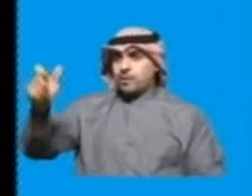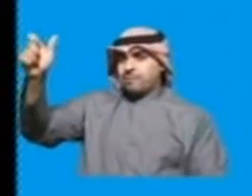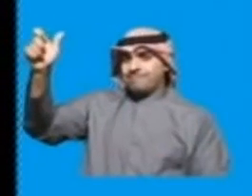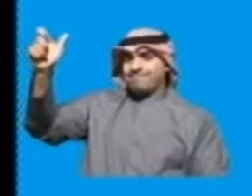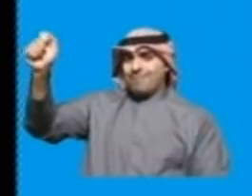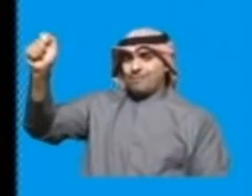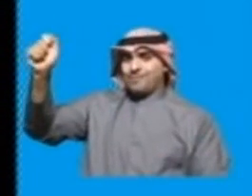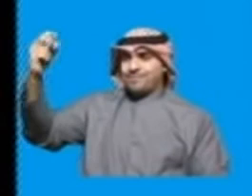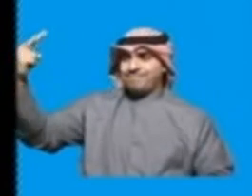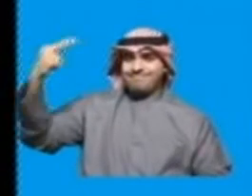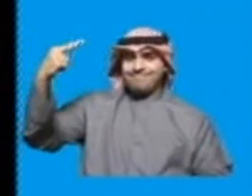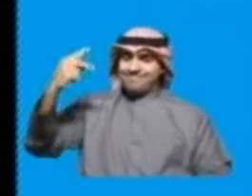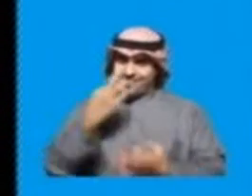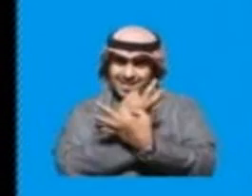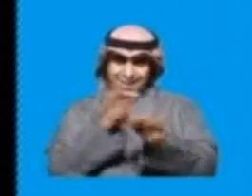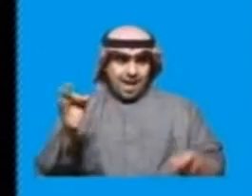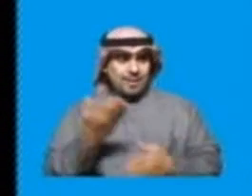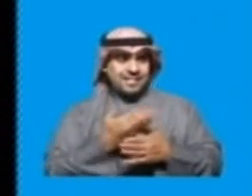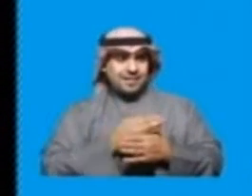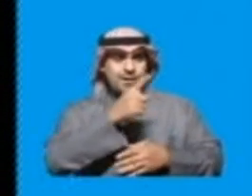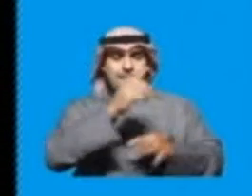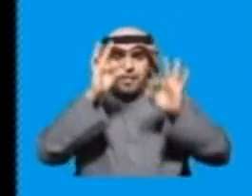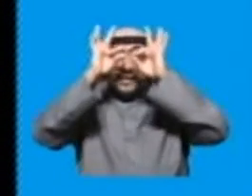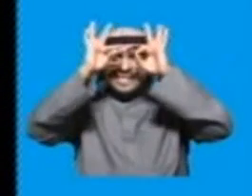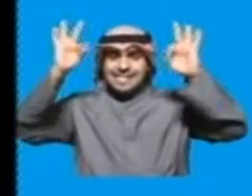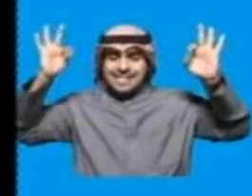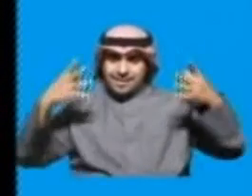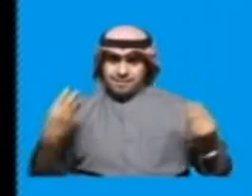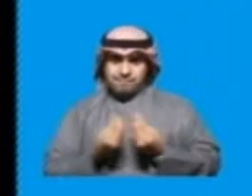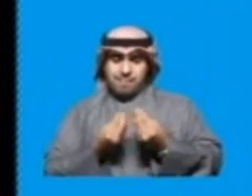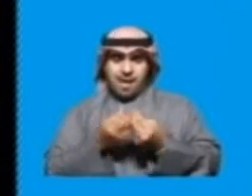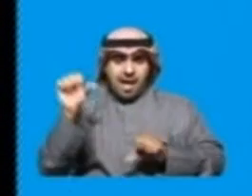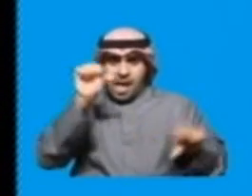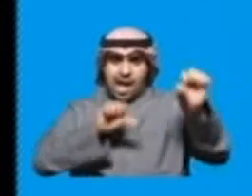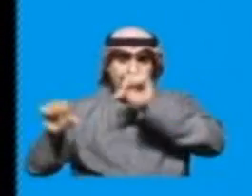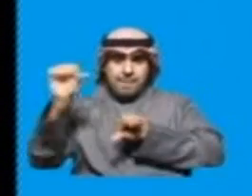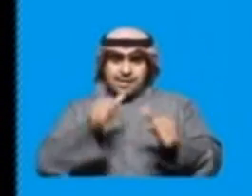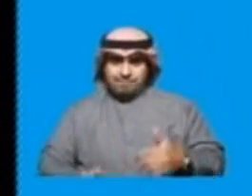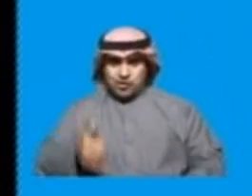الممرضات اللواتي شاركن معه هذه العملية التي تكللت بالنجاح.